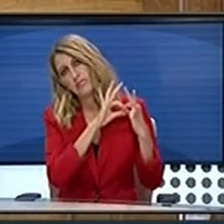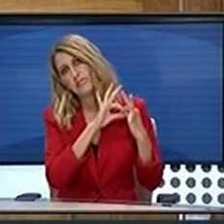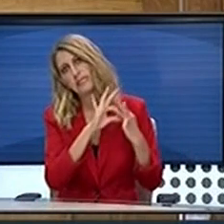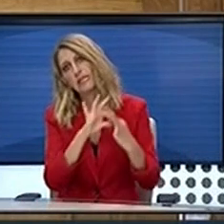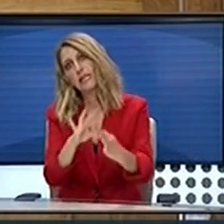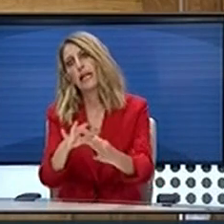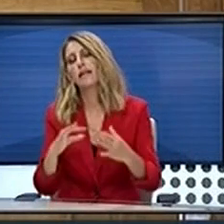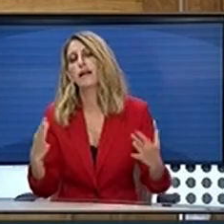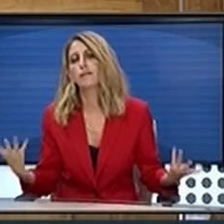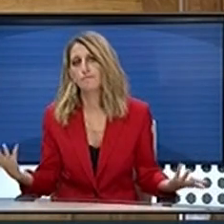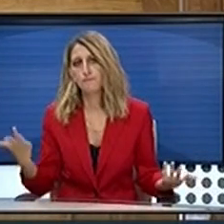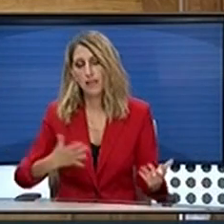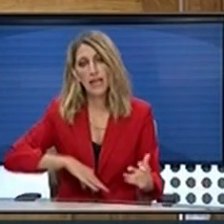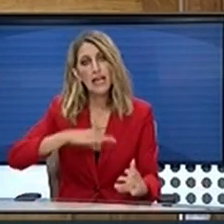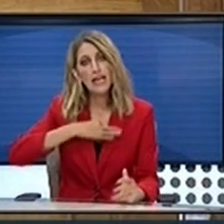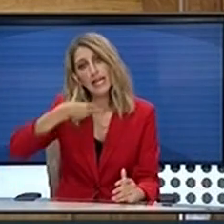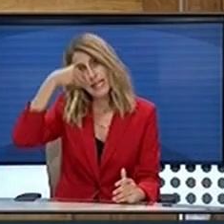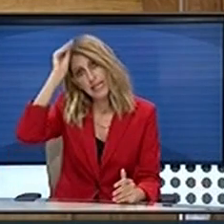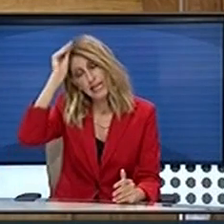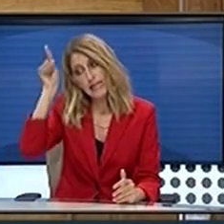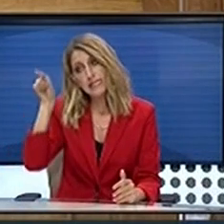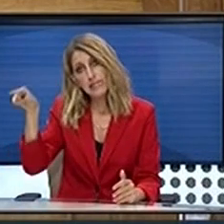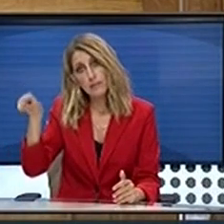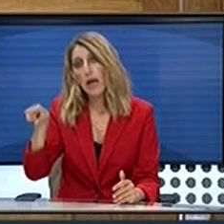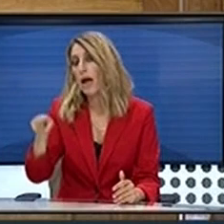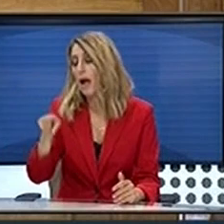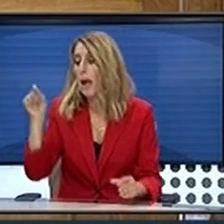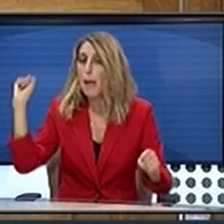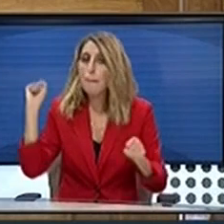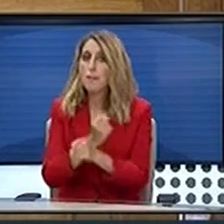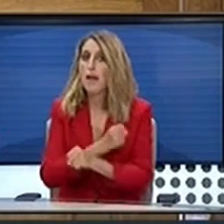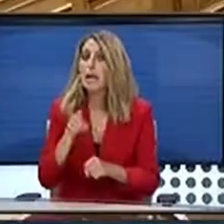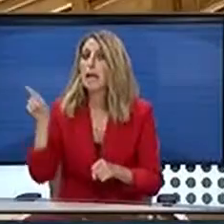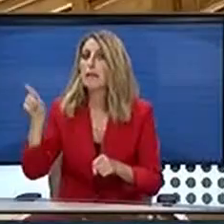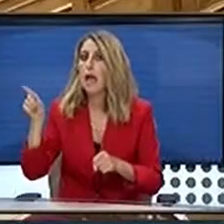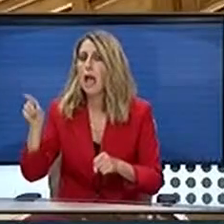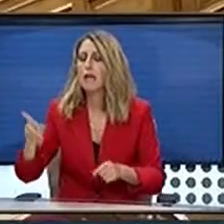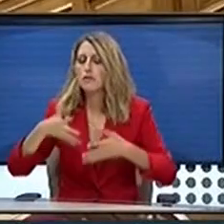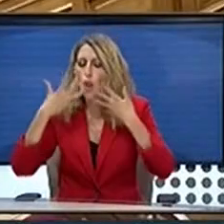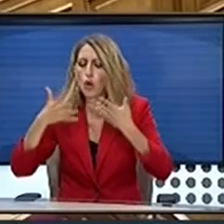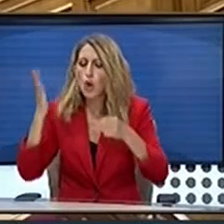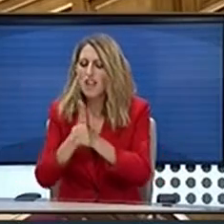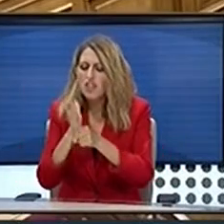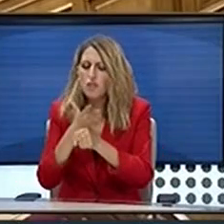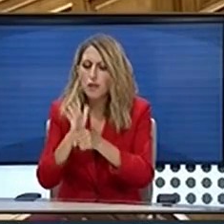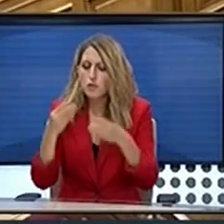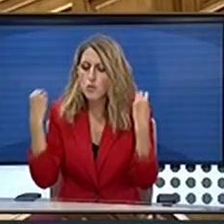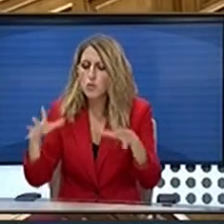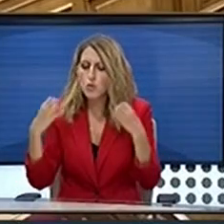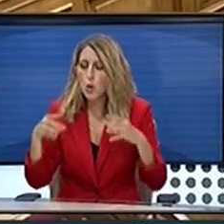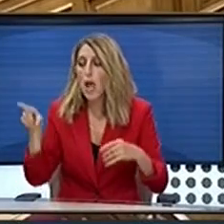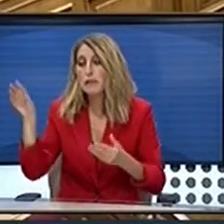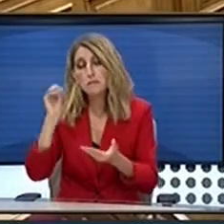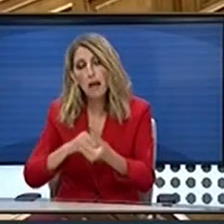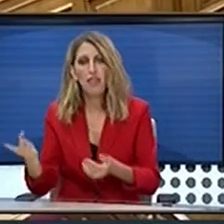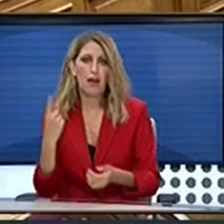η ζωή θα διαψεύσει το νέο σενάριο καταστροφολογίας. Όχι γιατί στην περίπτωση του κύριου Ανδρουλάκη δεν υπήρξε